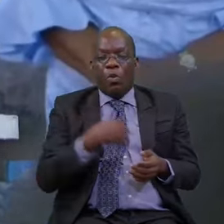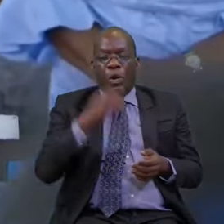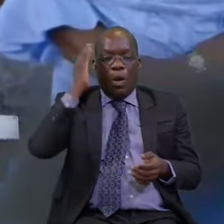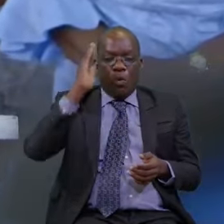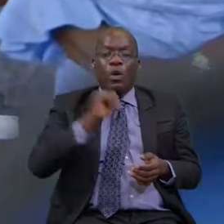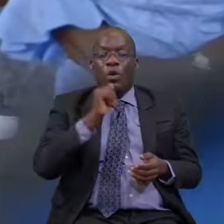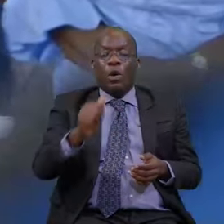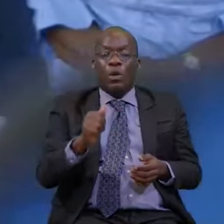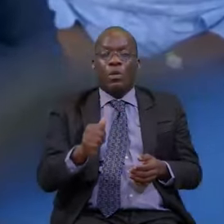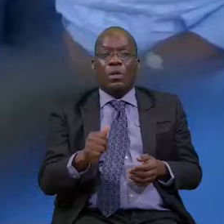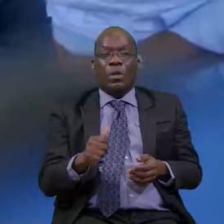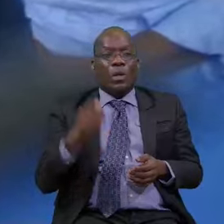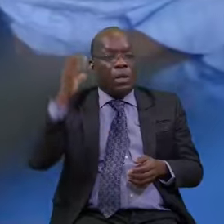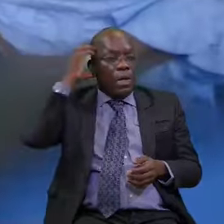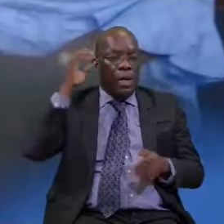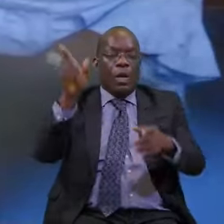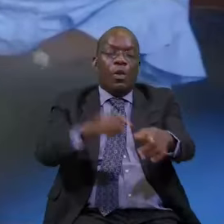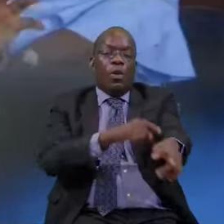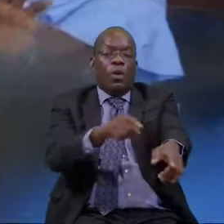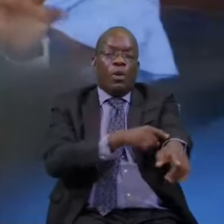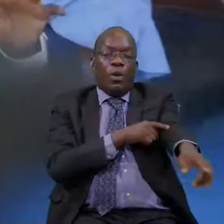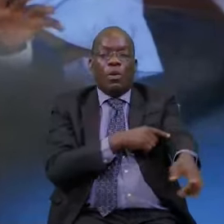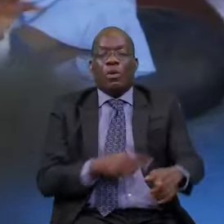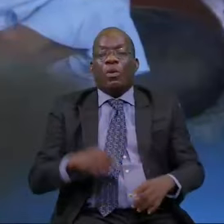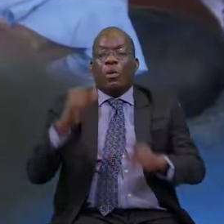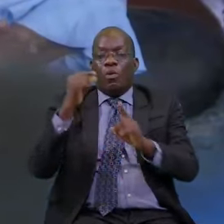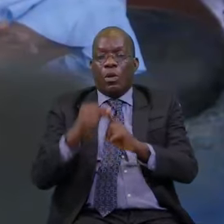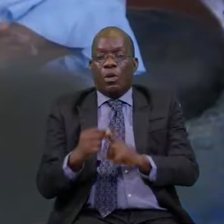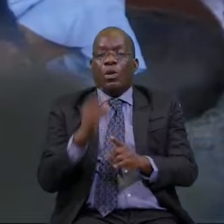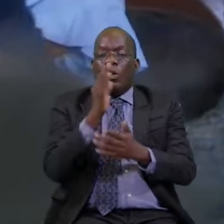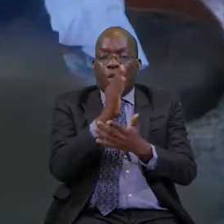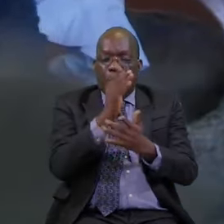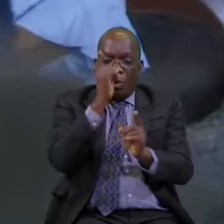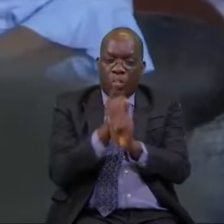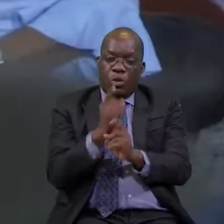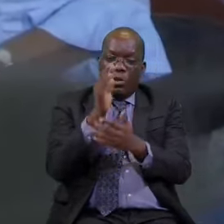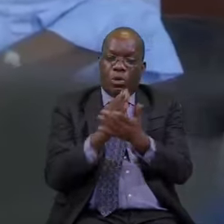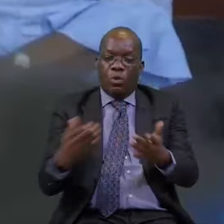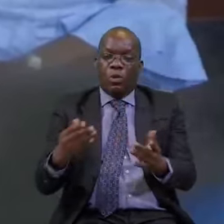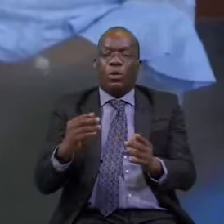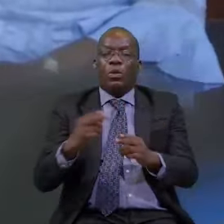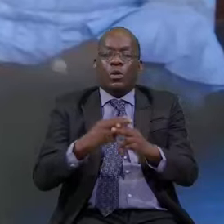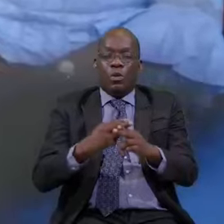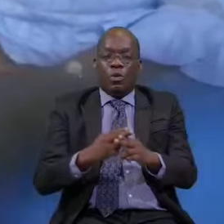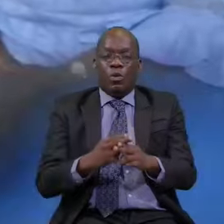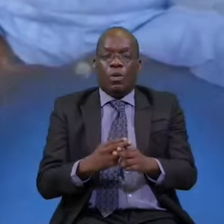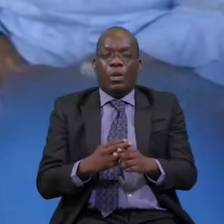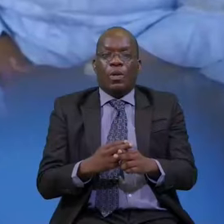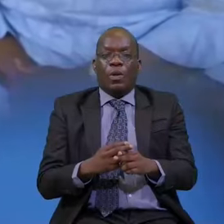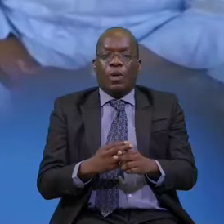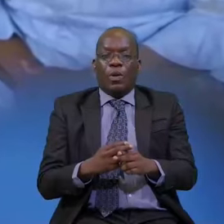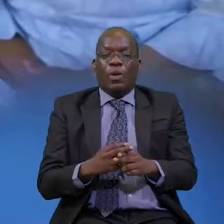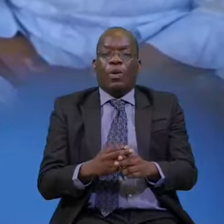Nous n'allons pas sinon écouter un long message, mais quelque chose de court,